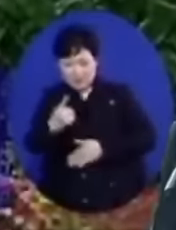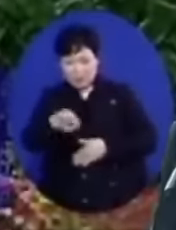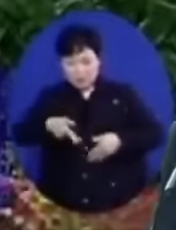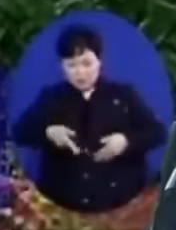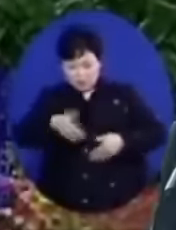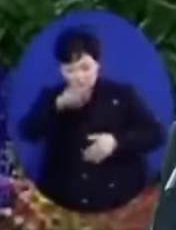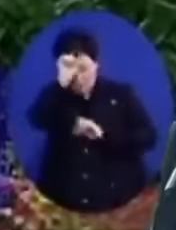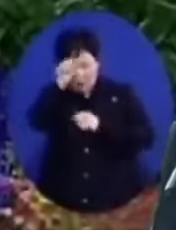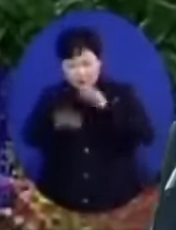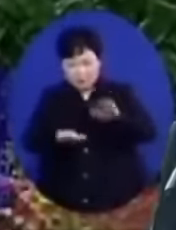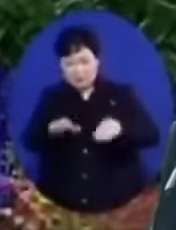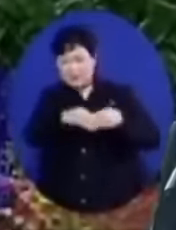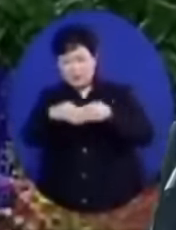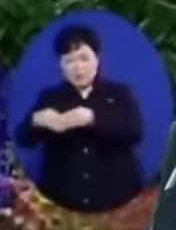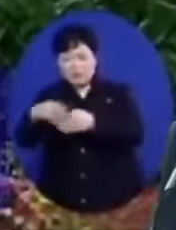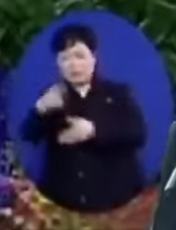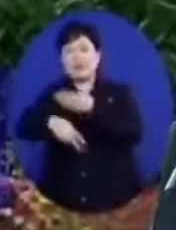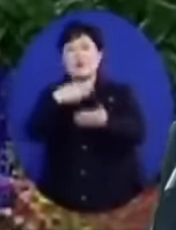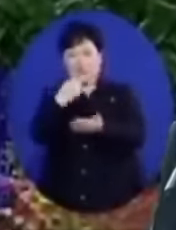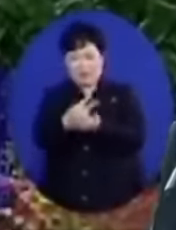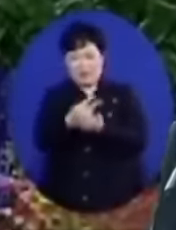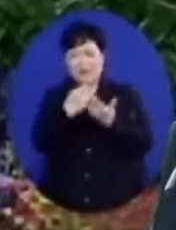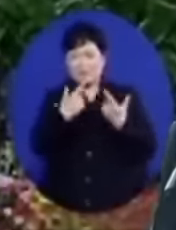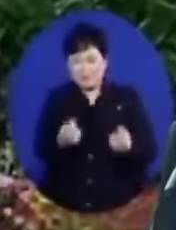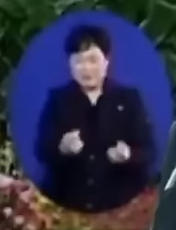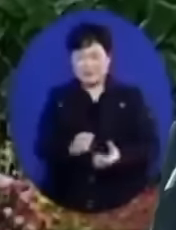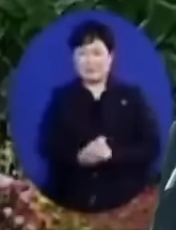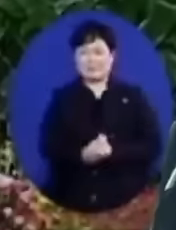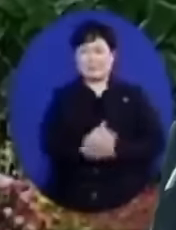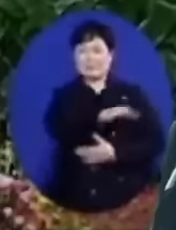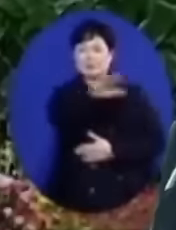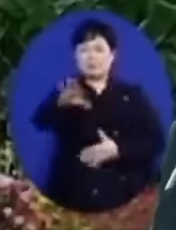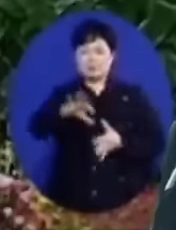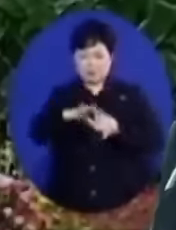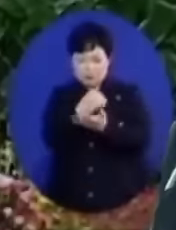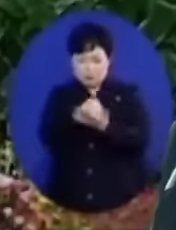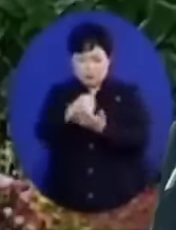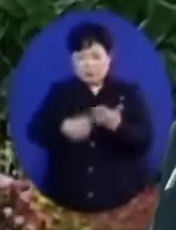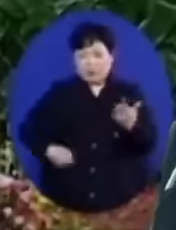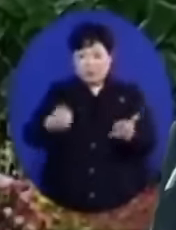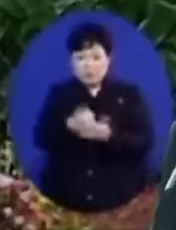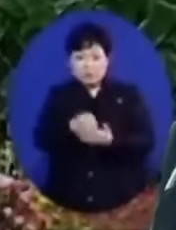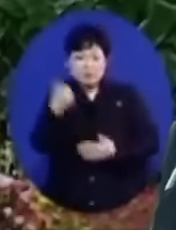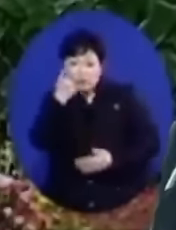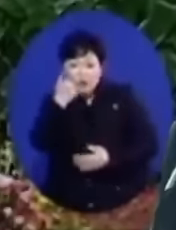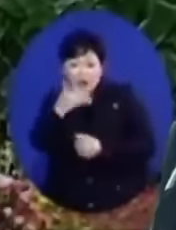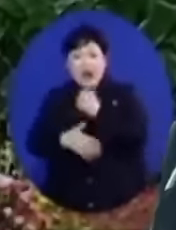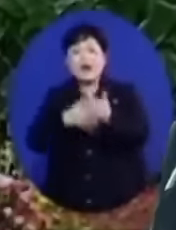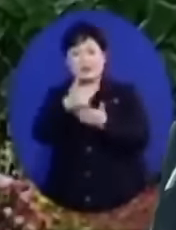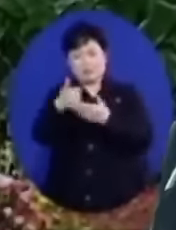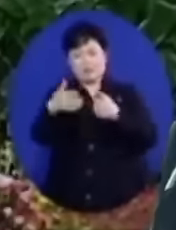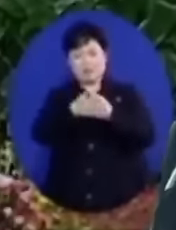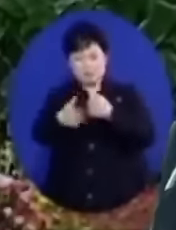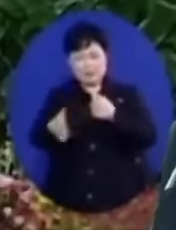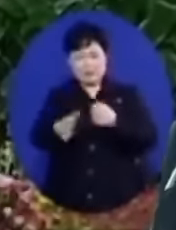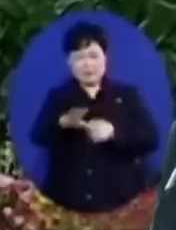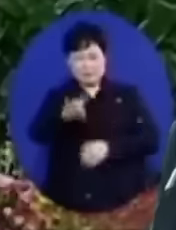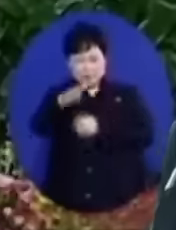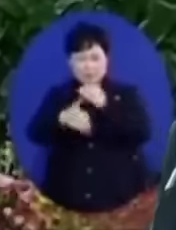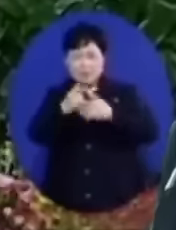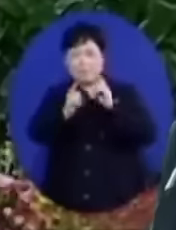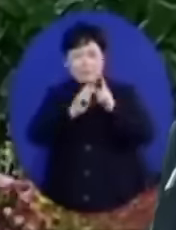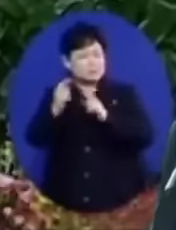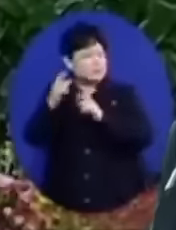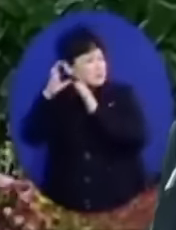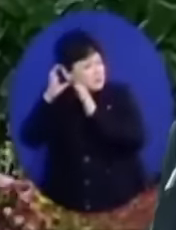걸음을 인도하시는 이는 야훼시니라. 우리의 운명을 결정하는 것은 하나님이 하시는 것이기 때문에 먼저 하나님의 말씀을 듣고